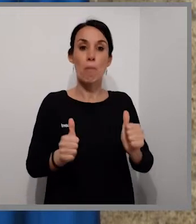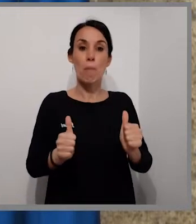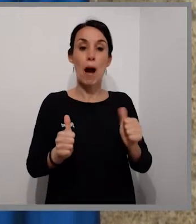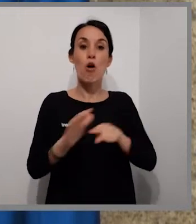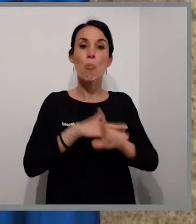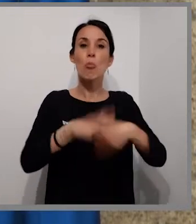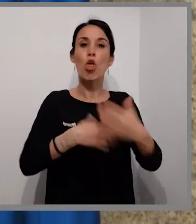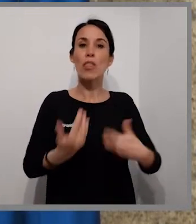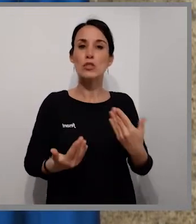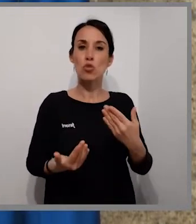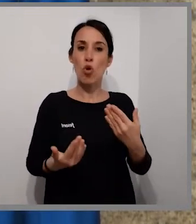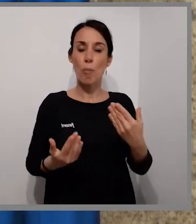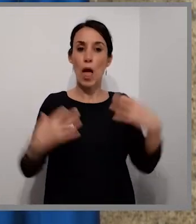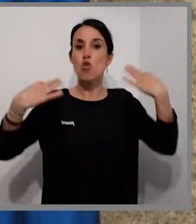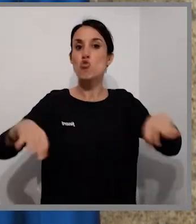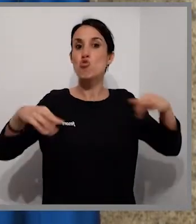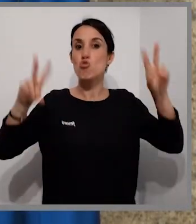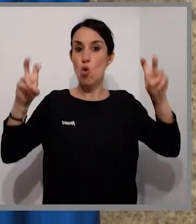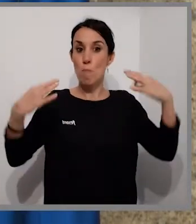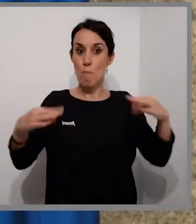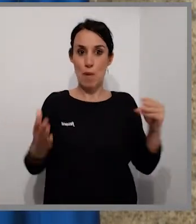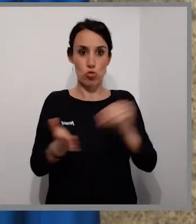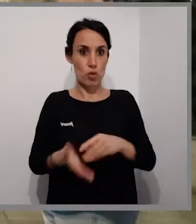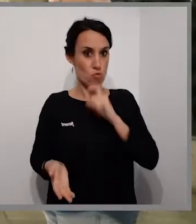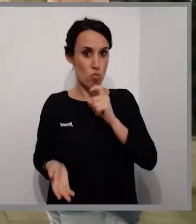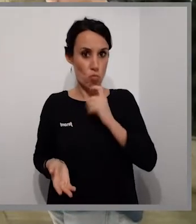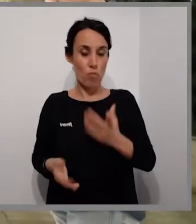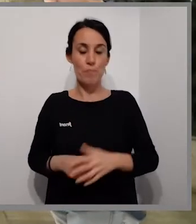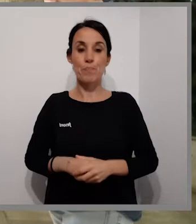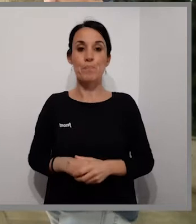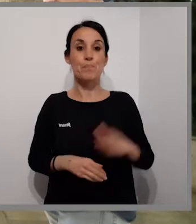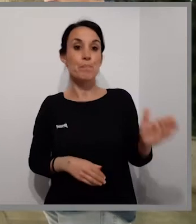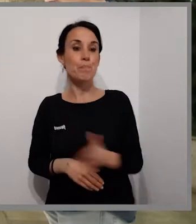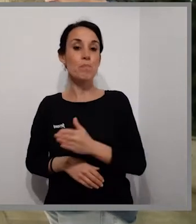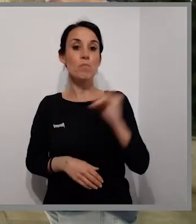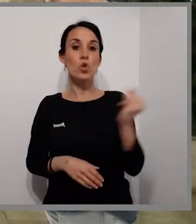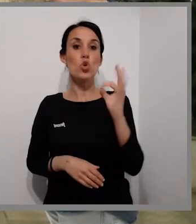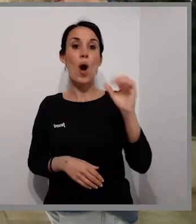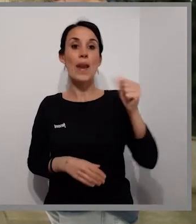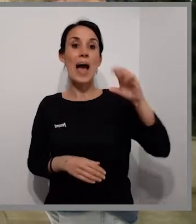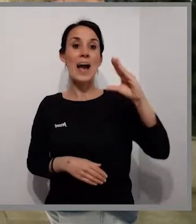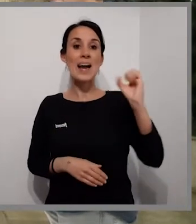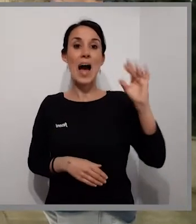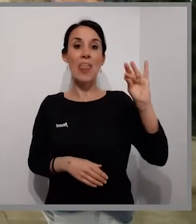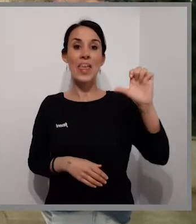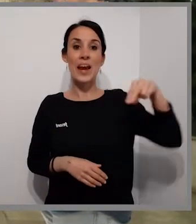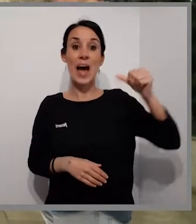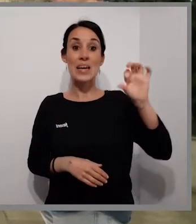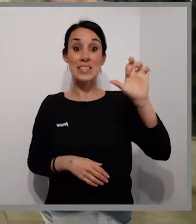produirà aquest procés, aquest itinerari. Donem pas ara a Joan Saboiques, de la cadena